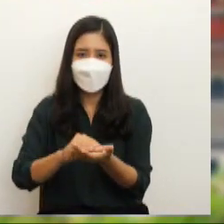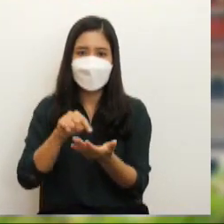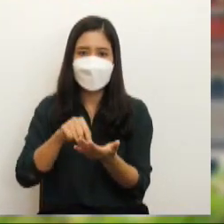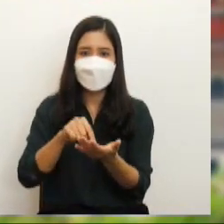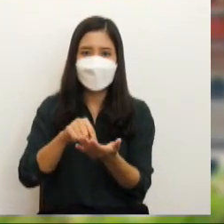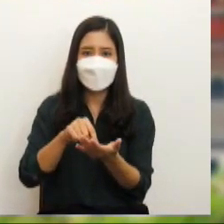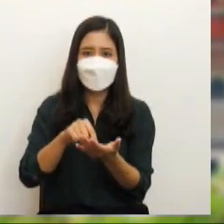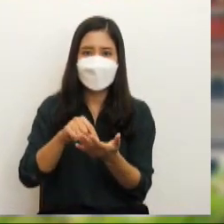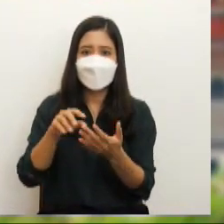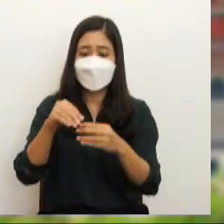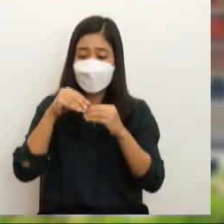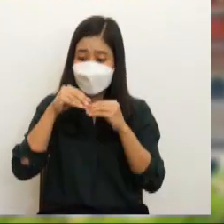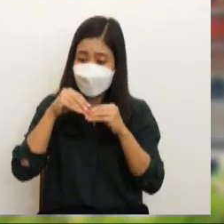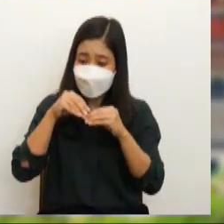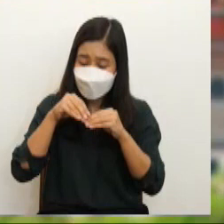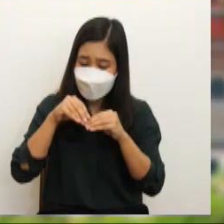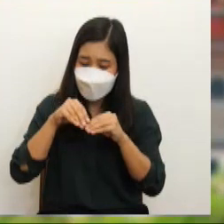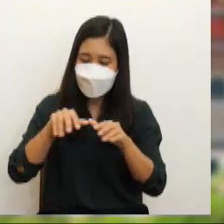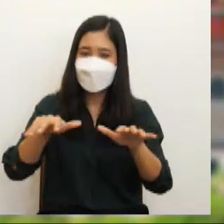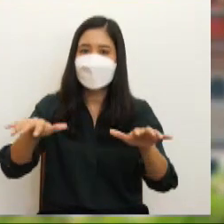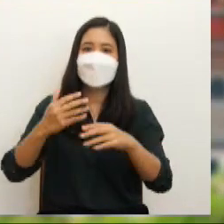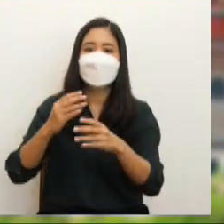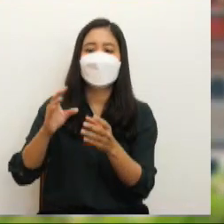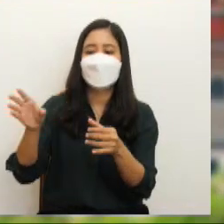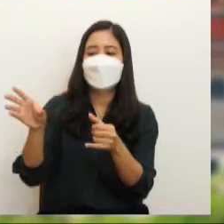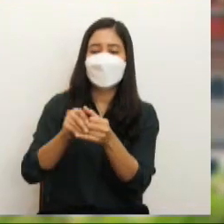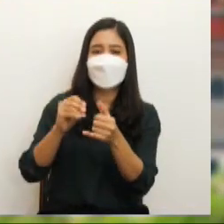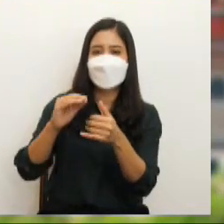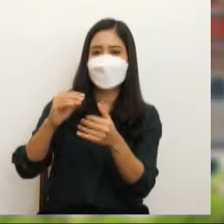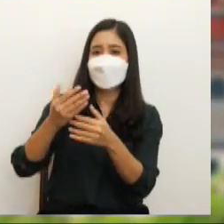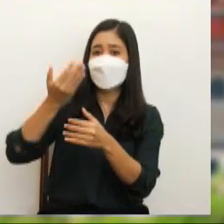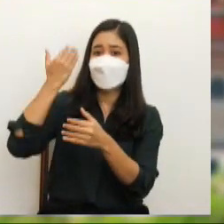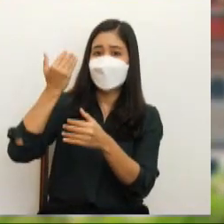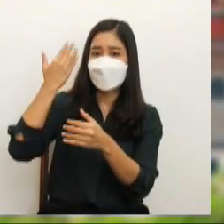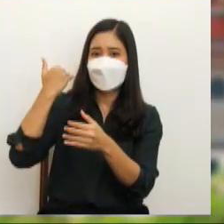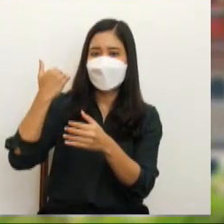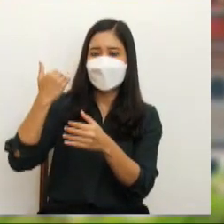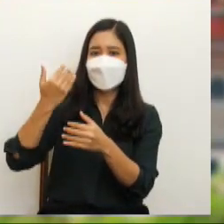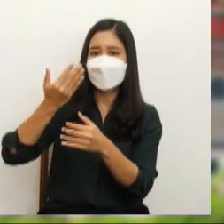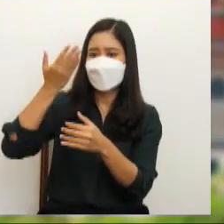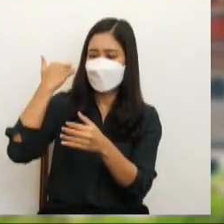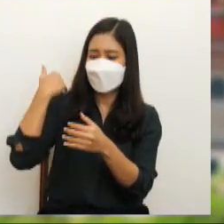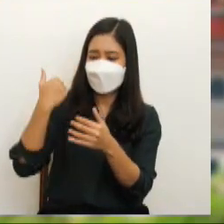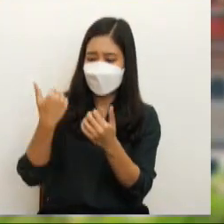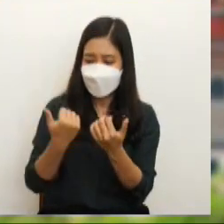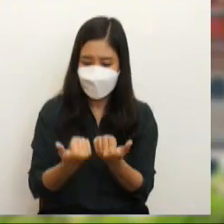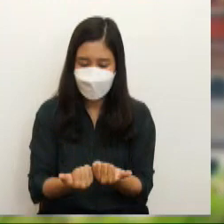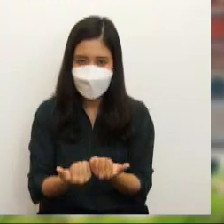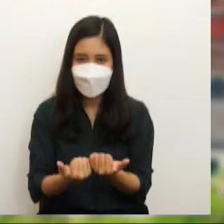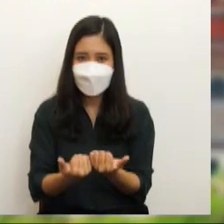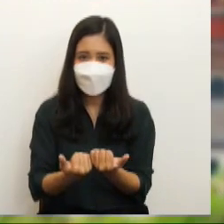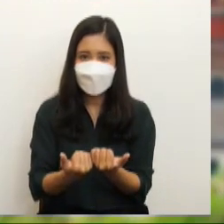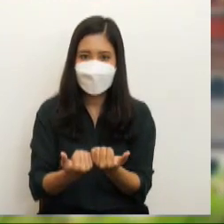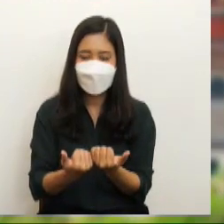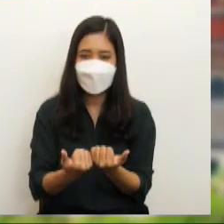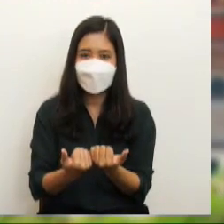งการระบาดในระลอกที่3เนี่ยครับเรานับตั้งแต่ปลายเดือนมีนาคมเป็นต้นมานะครับจนถึงสิ้นเดือนมิถุ